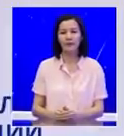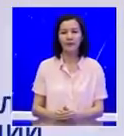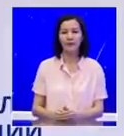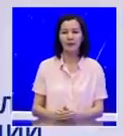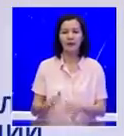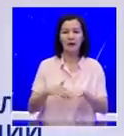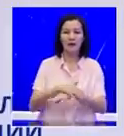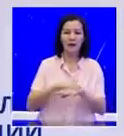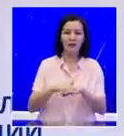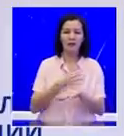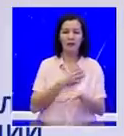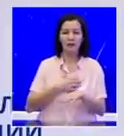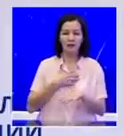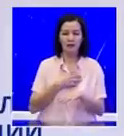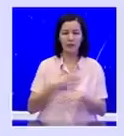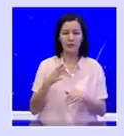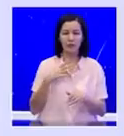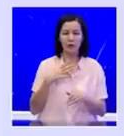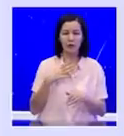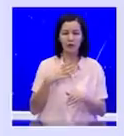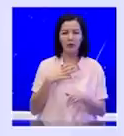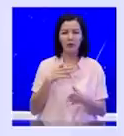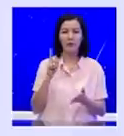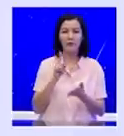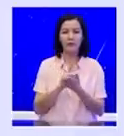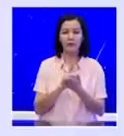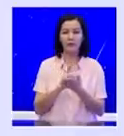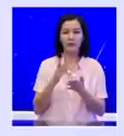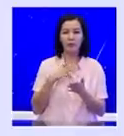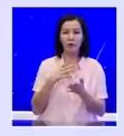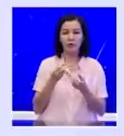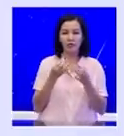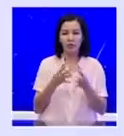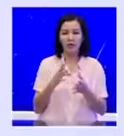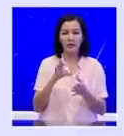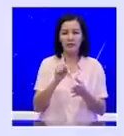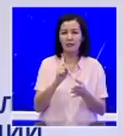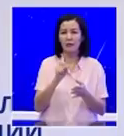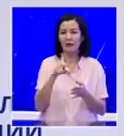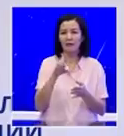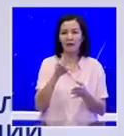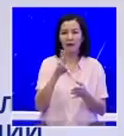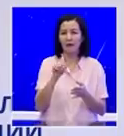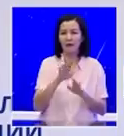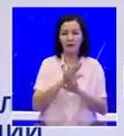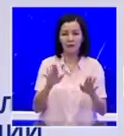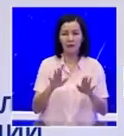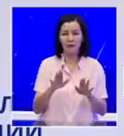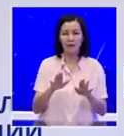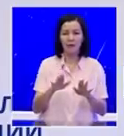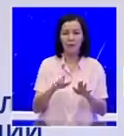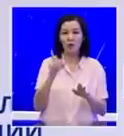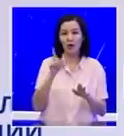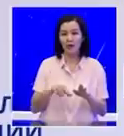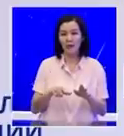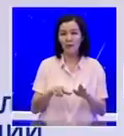Халықтың қазір бір алаңдап отырған нәрсесі мына міндет болған, бұл жай садақа емес. Бұл нәрсені дұрыс түсіну керек. Бұл жеке адамның